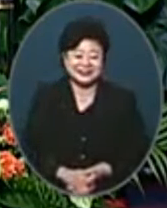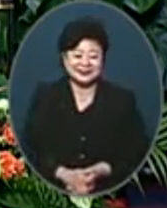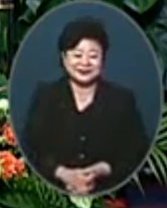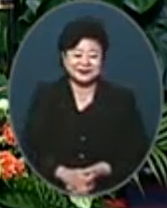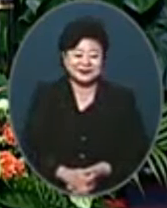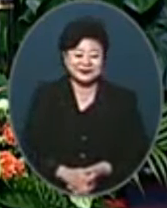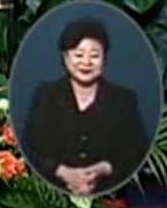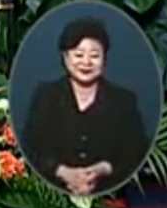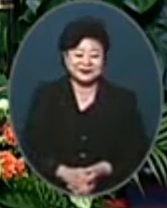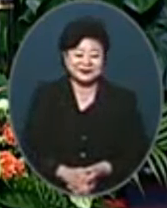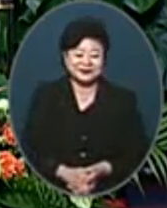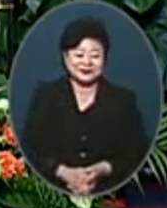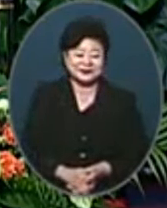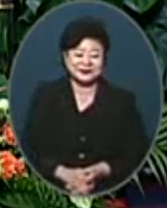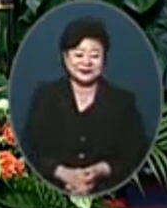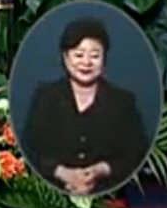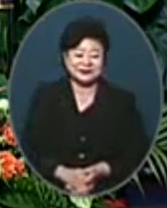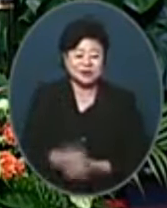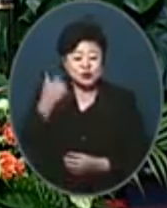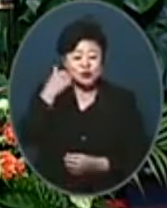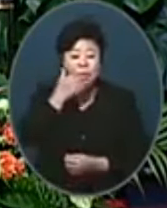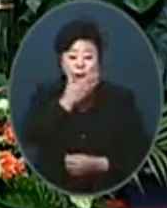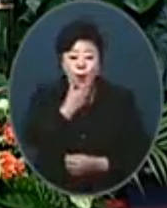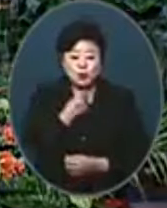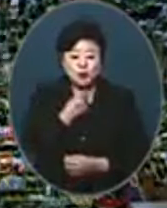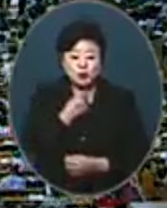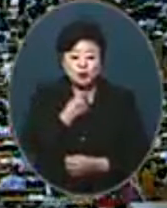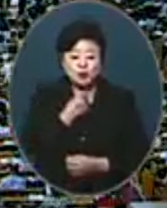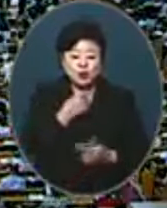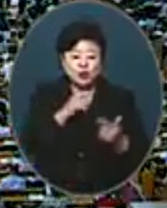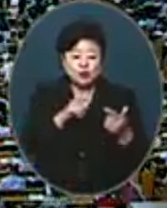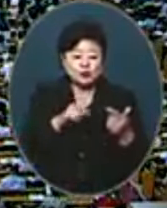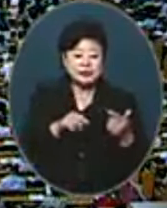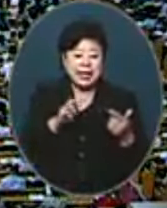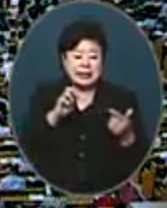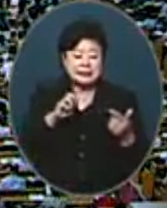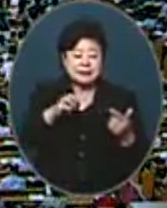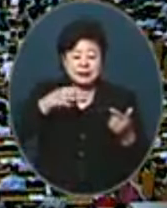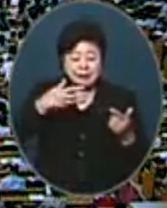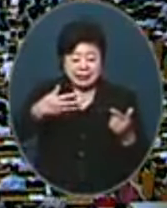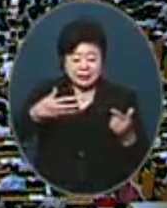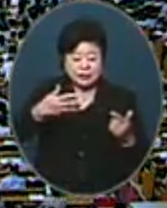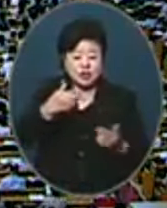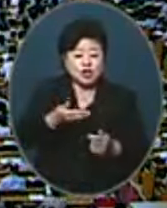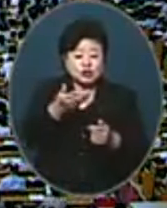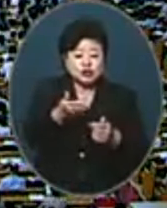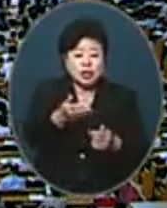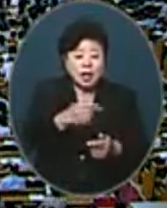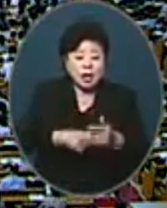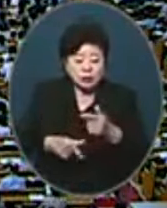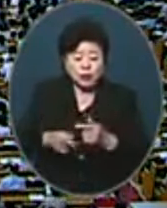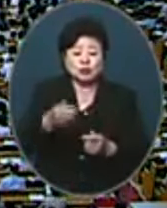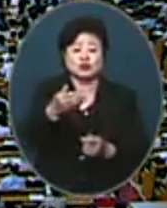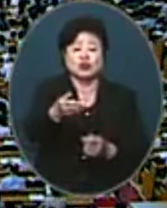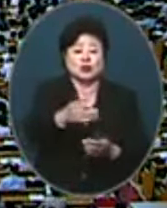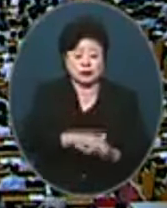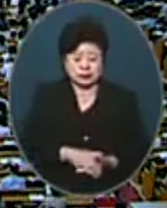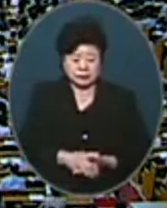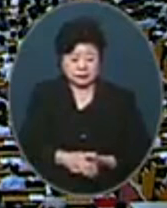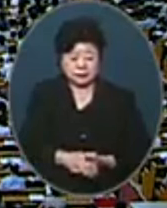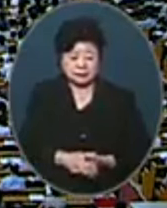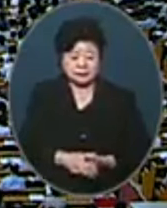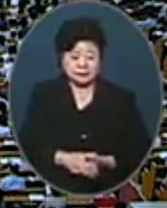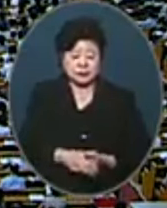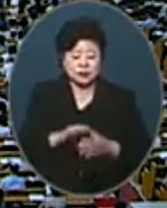됩니다. 누가복음 6장 38절엔 주라 그리하면 너희에게 줄 것이니